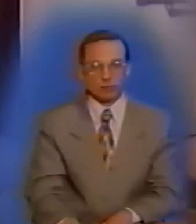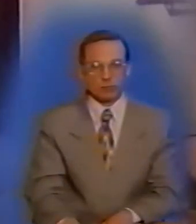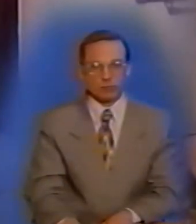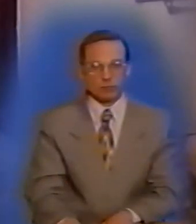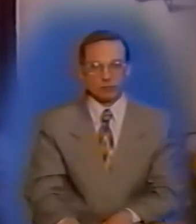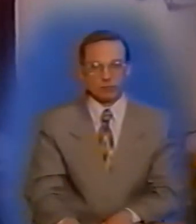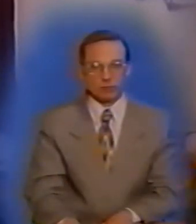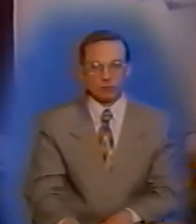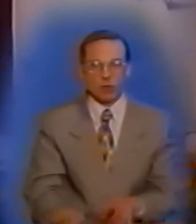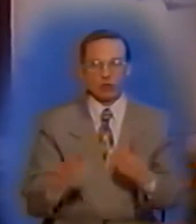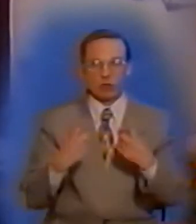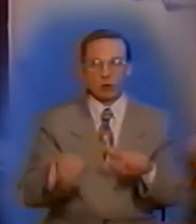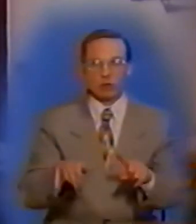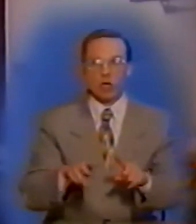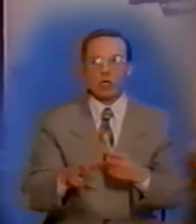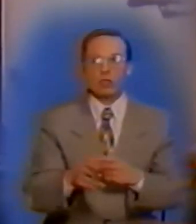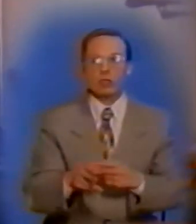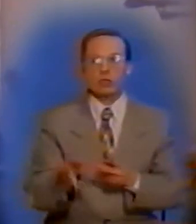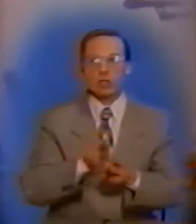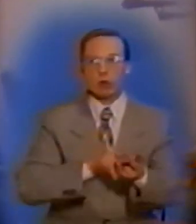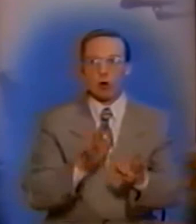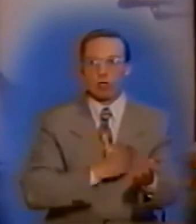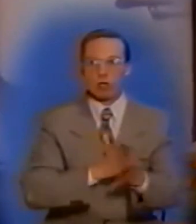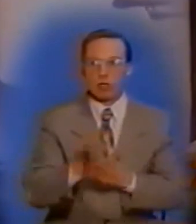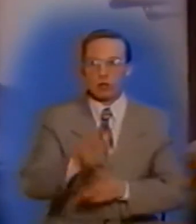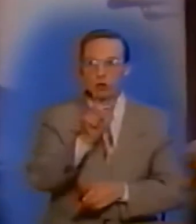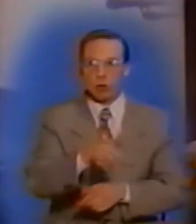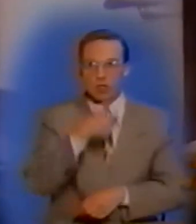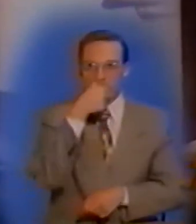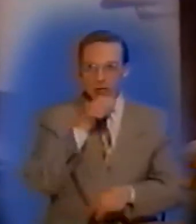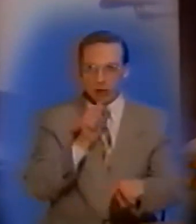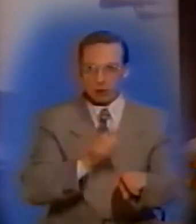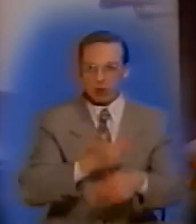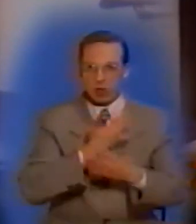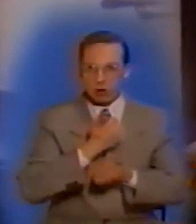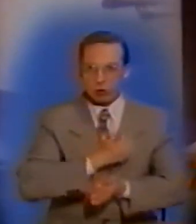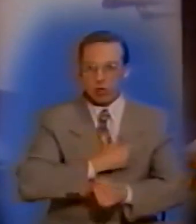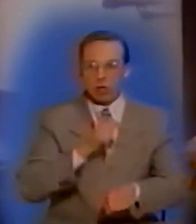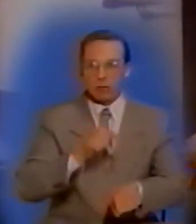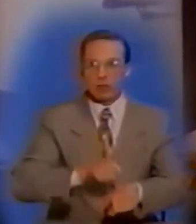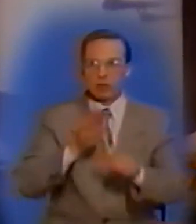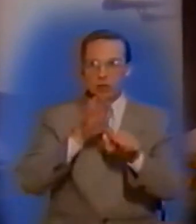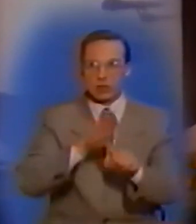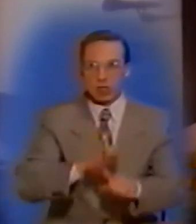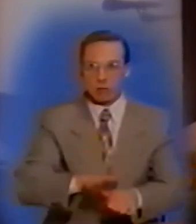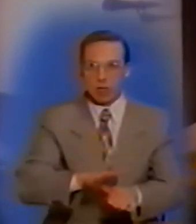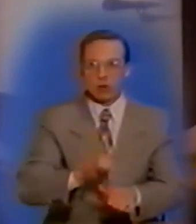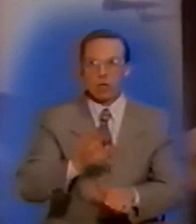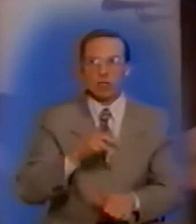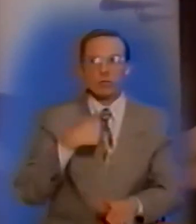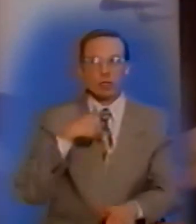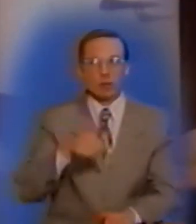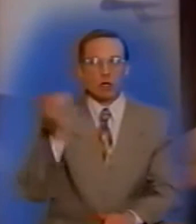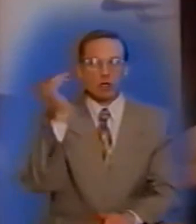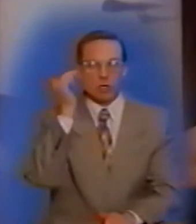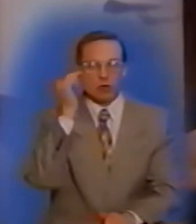Kitos seksualinės orientacijos žmonės jokių būtų negali patirti ir neturi patirti jokios diskriminacijos. Ir man dabar galvoja